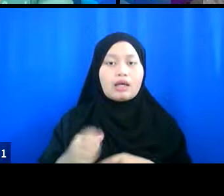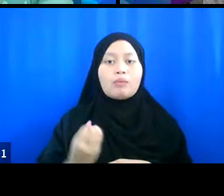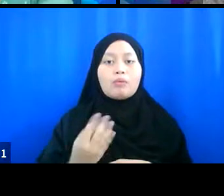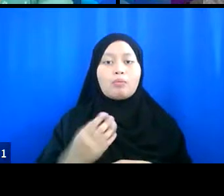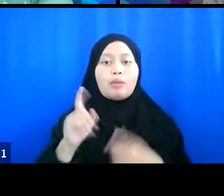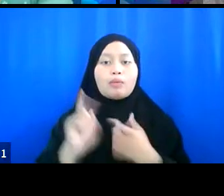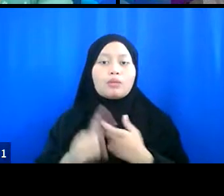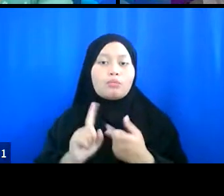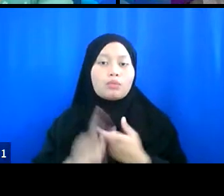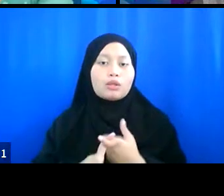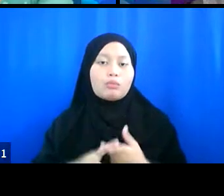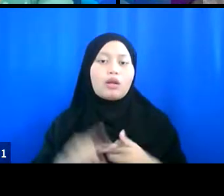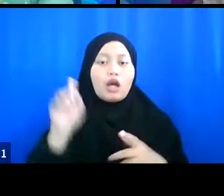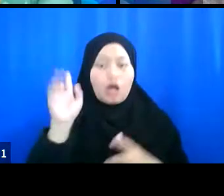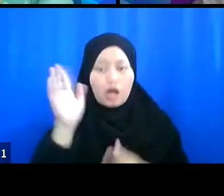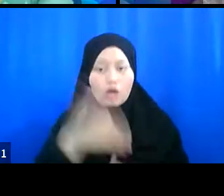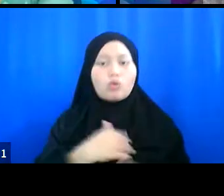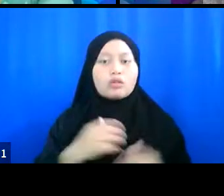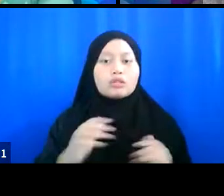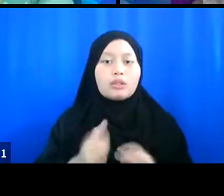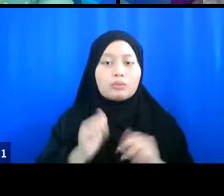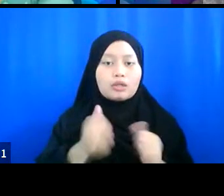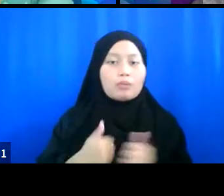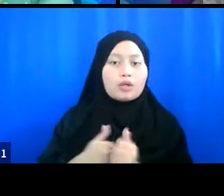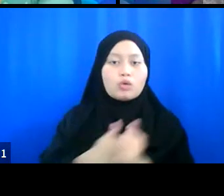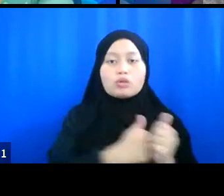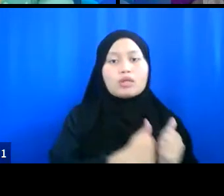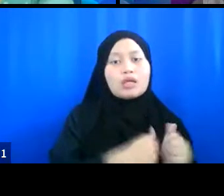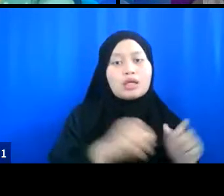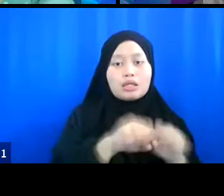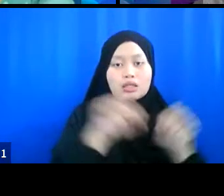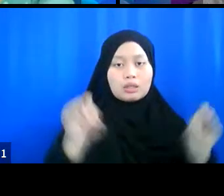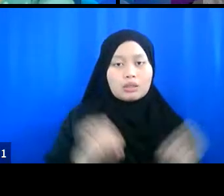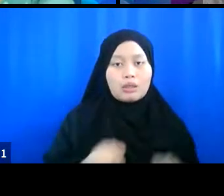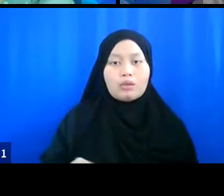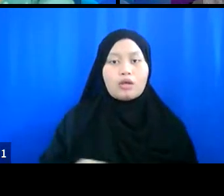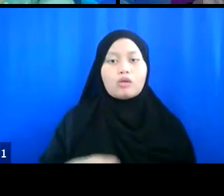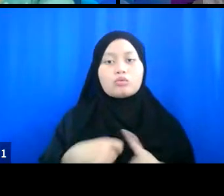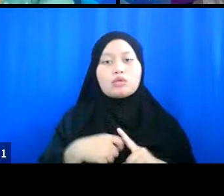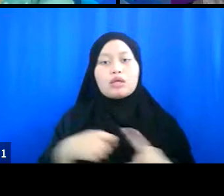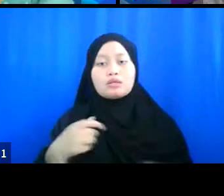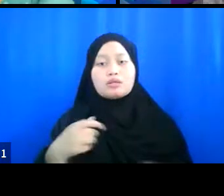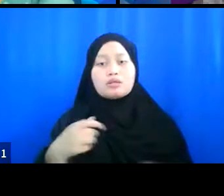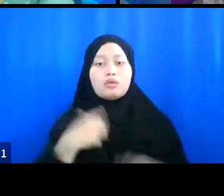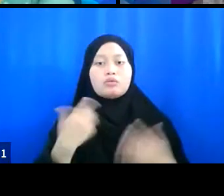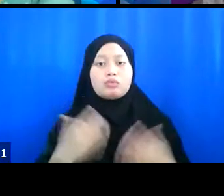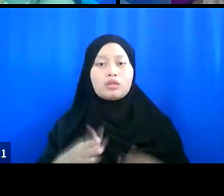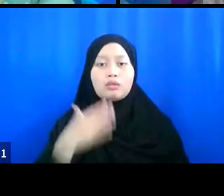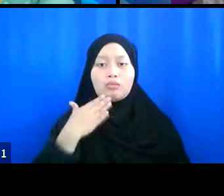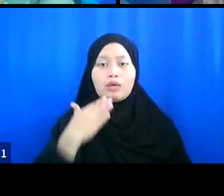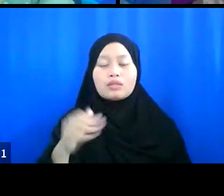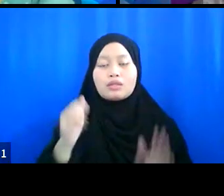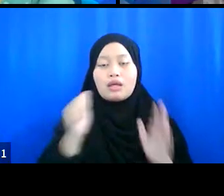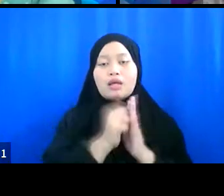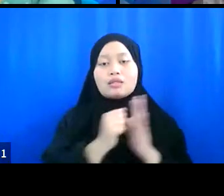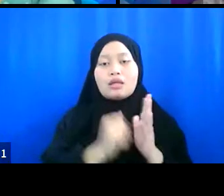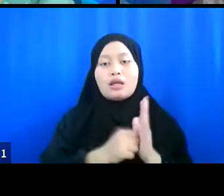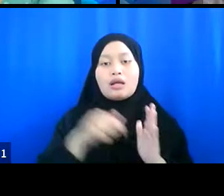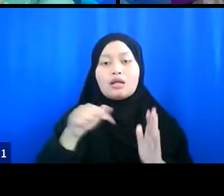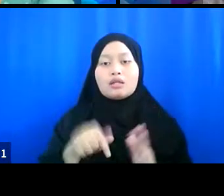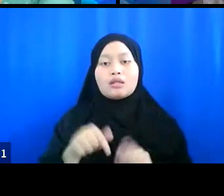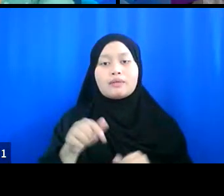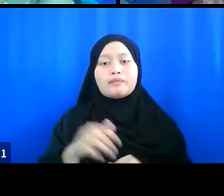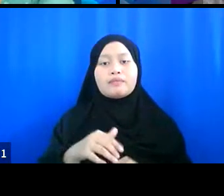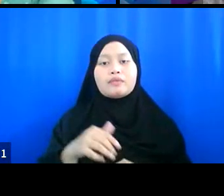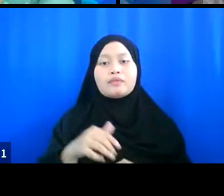siapkan sistemnya itu dari saya dan terima kasih juga dengan acara-acara ininya keren plasenta